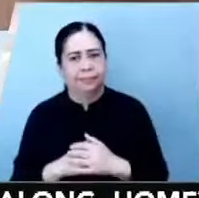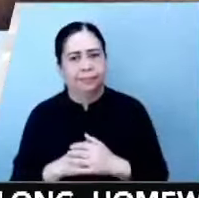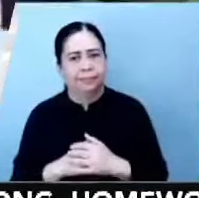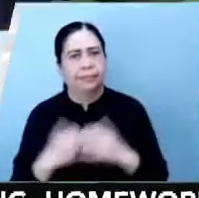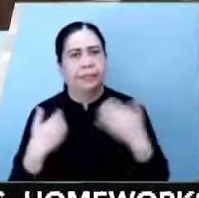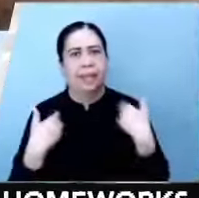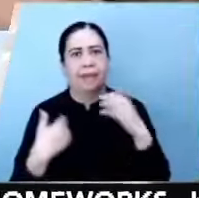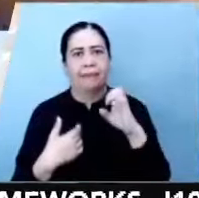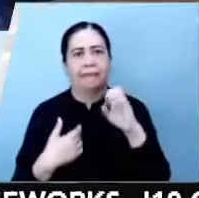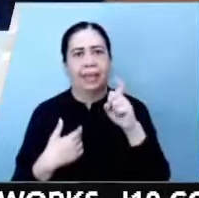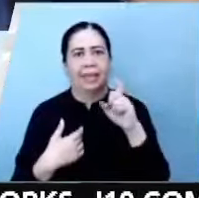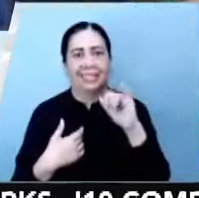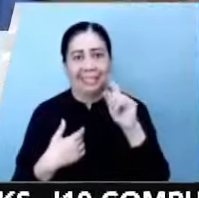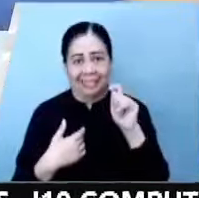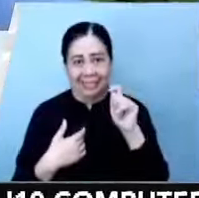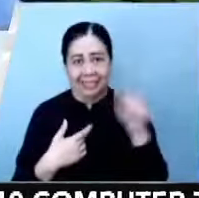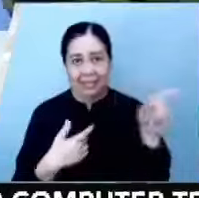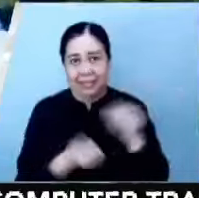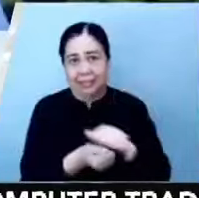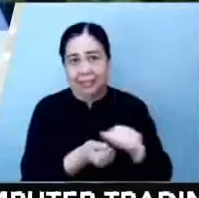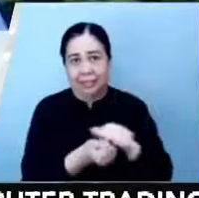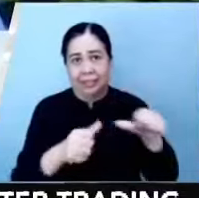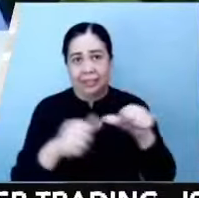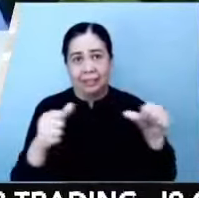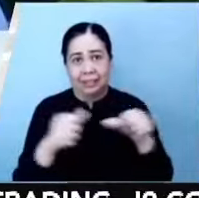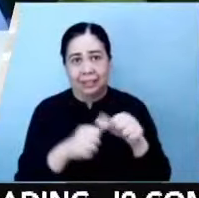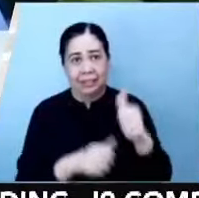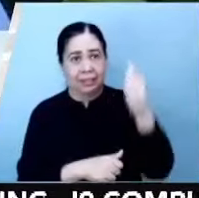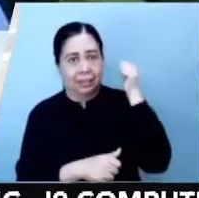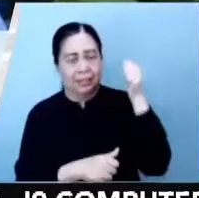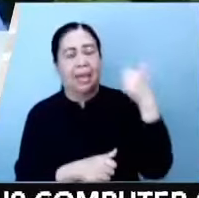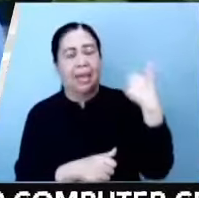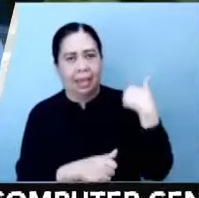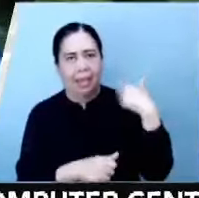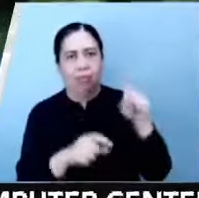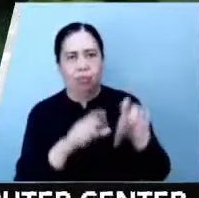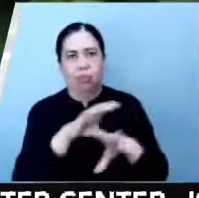may labahan sa may dulo doon lang kami